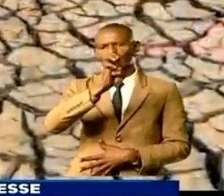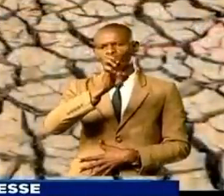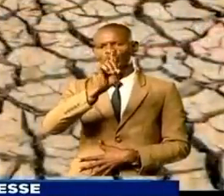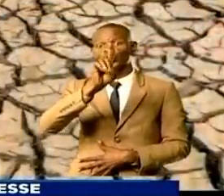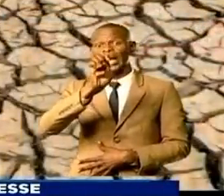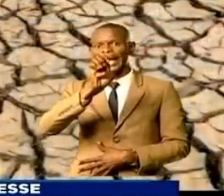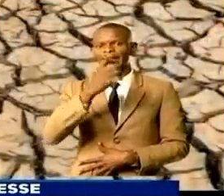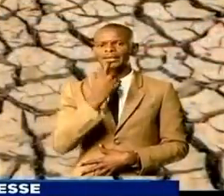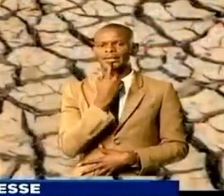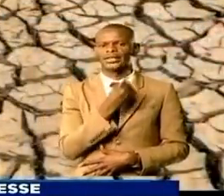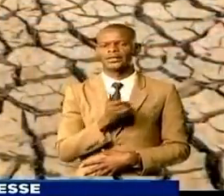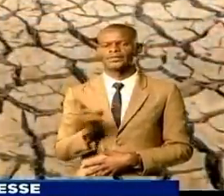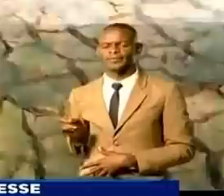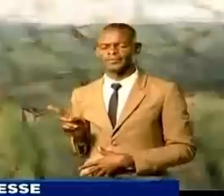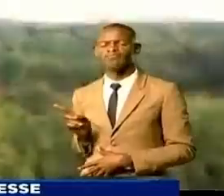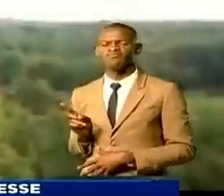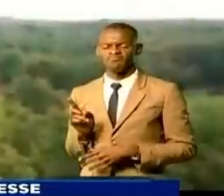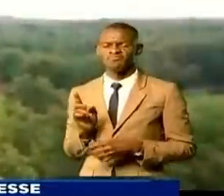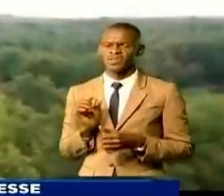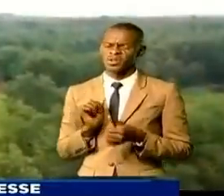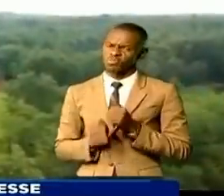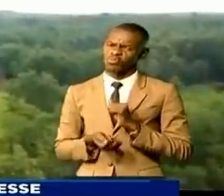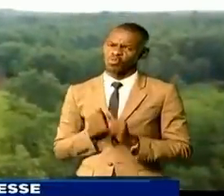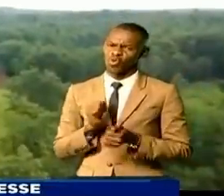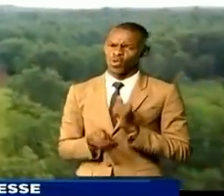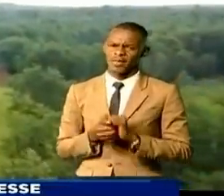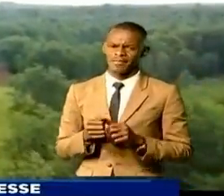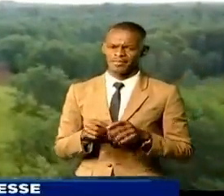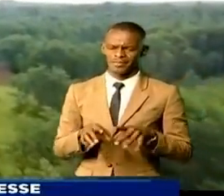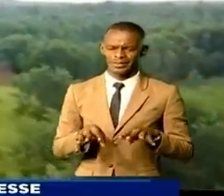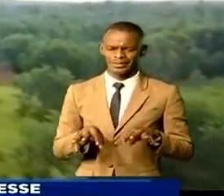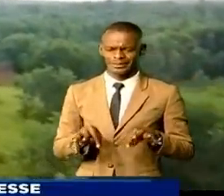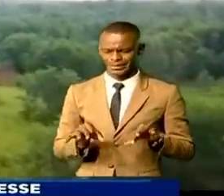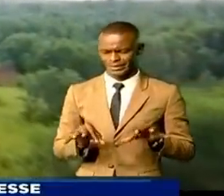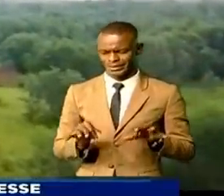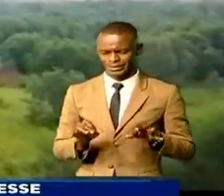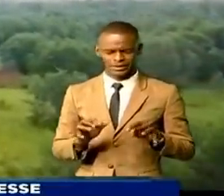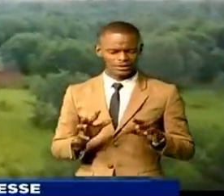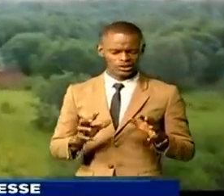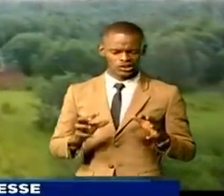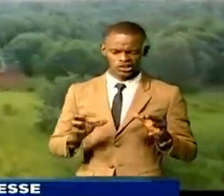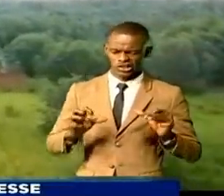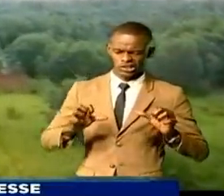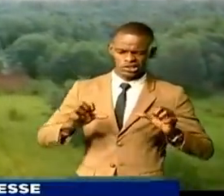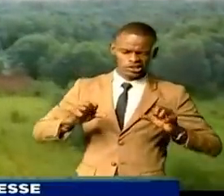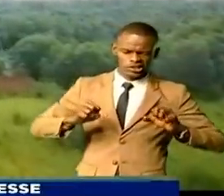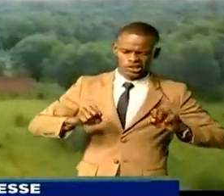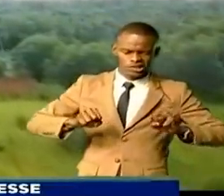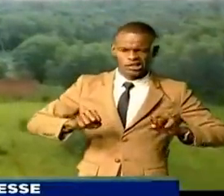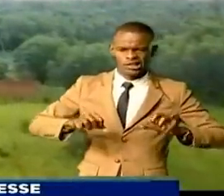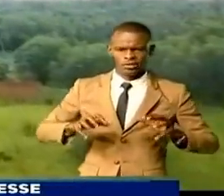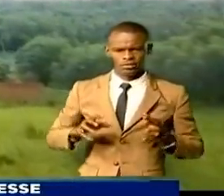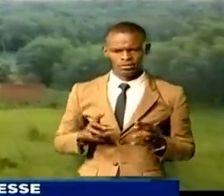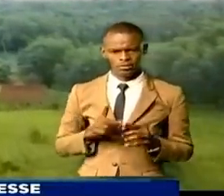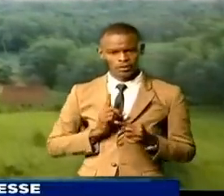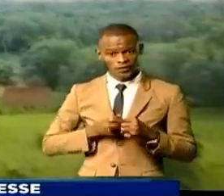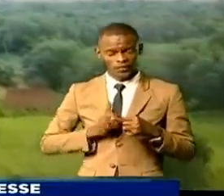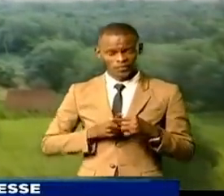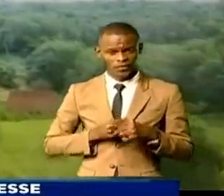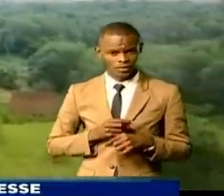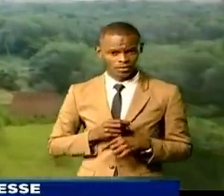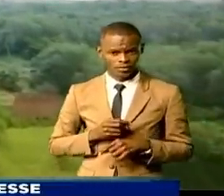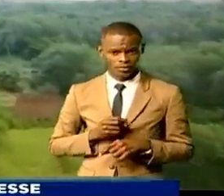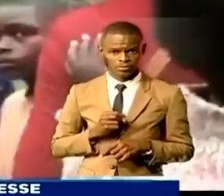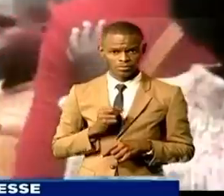les experts, ce phénomène est en train de s'aggraver et expose environ 35% des surfaces des terres du monde